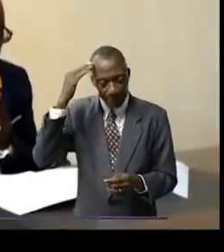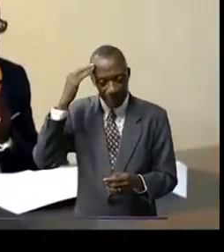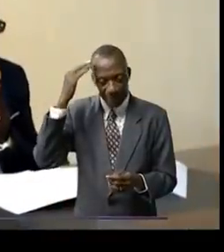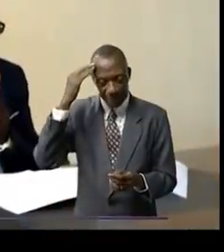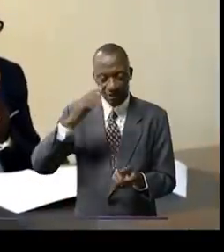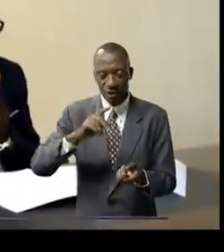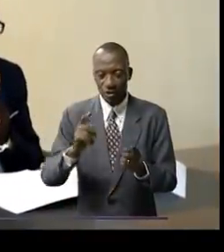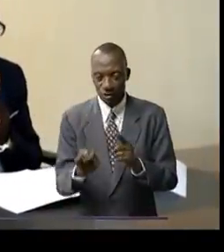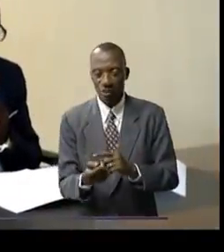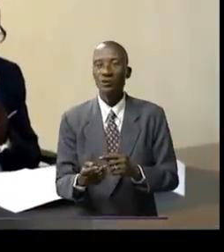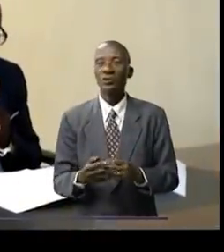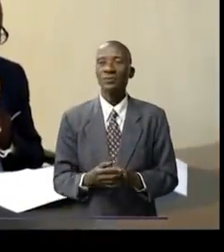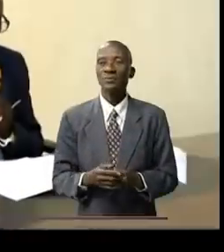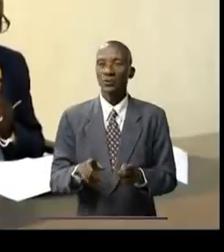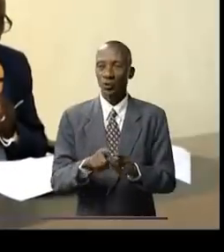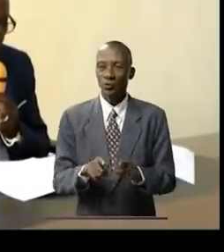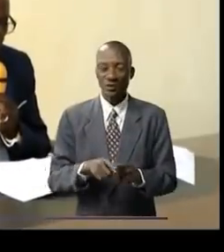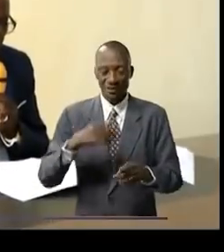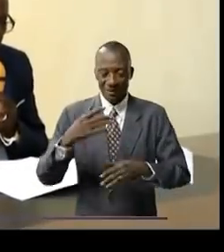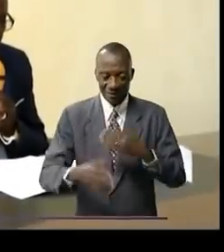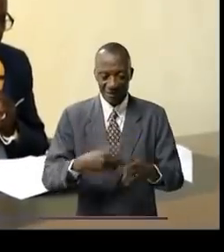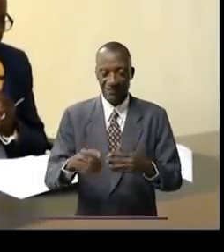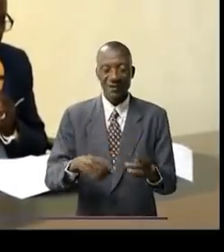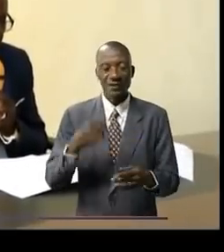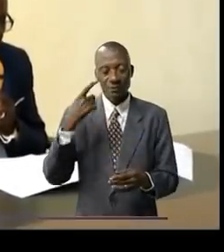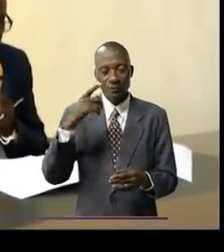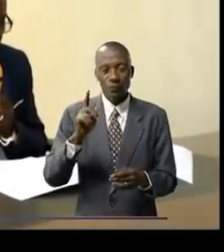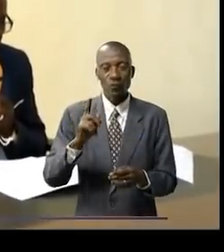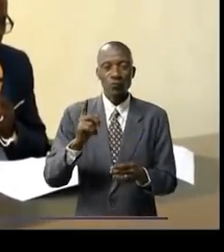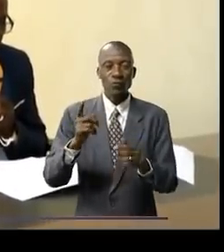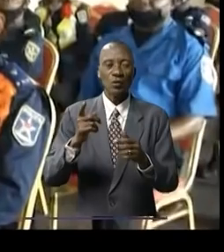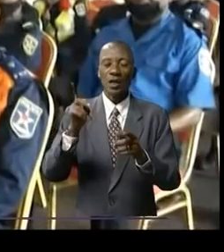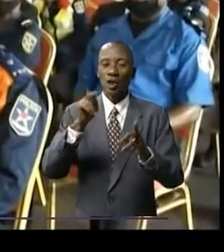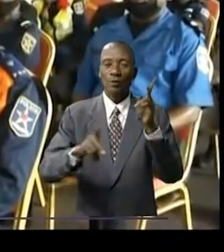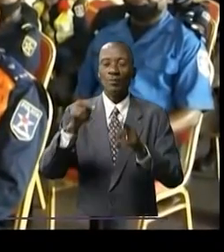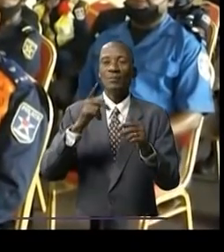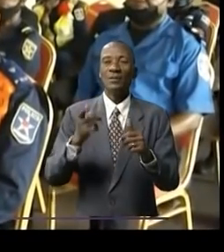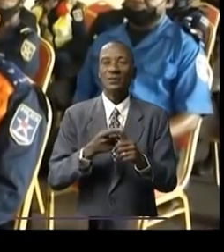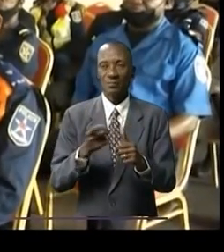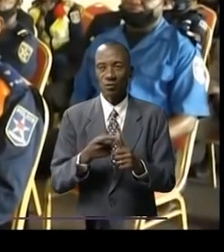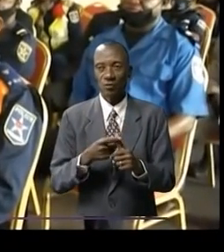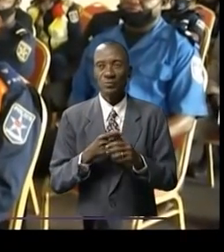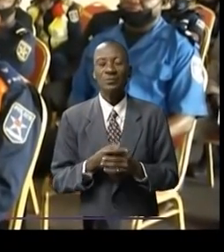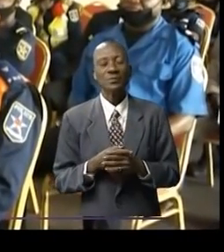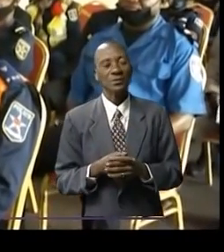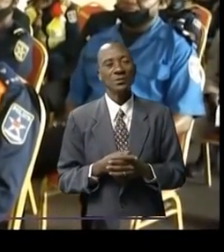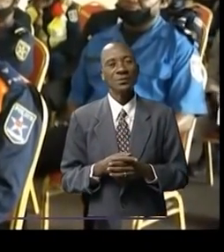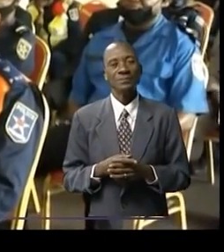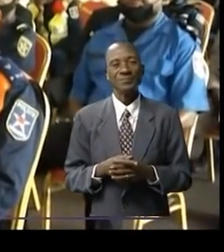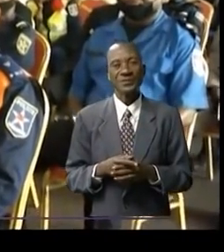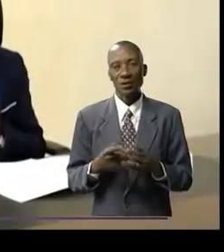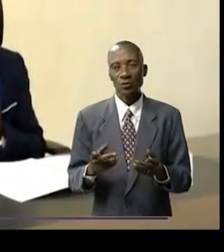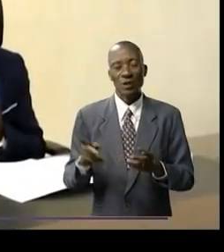du trésor public. Aujourd'hui, j'insiste sur le fait que la population